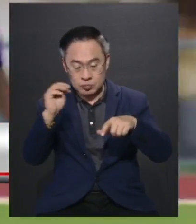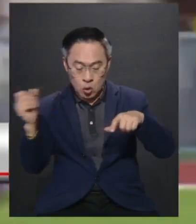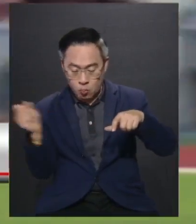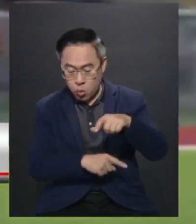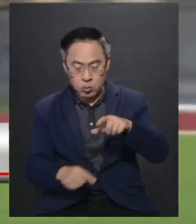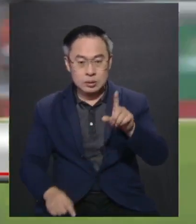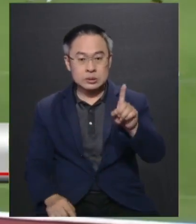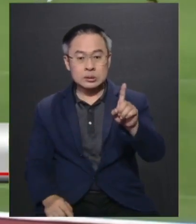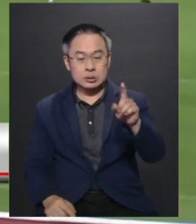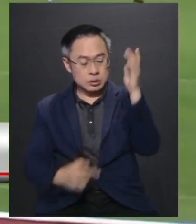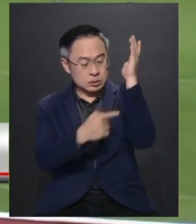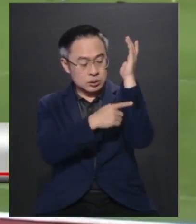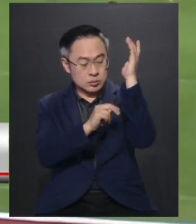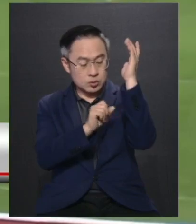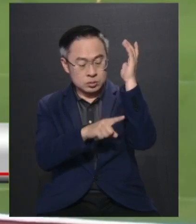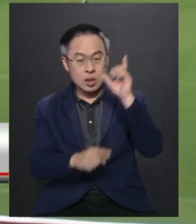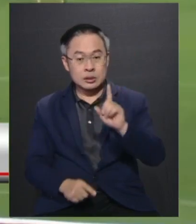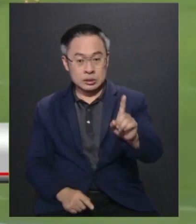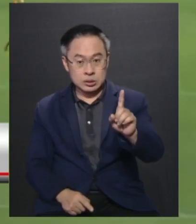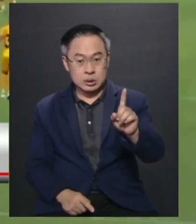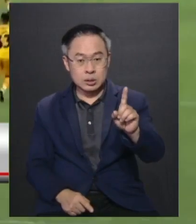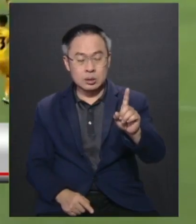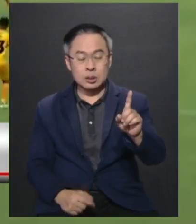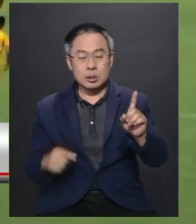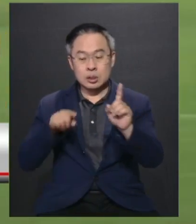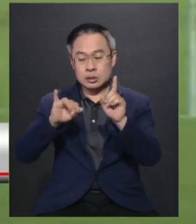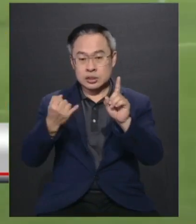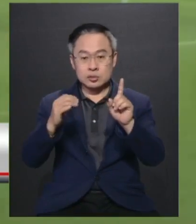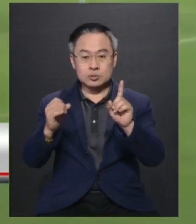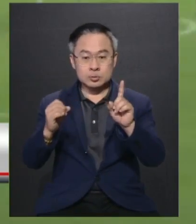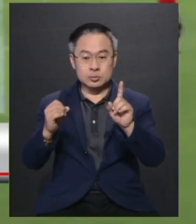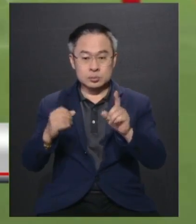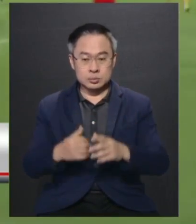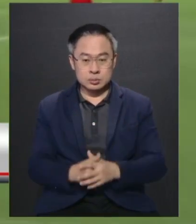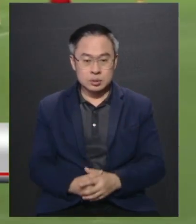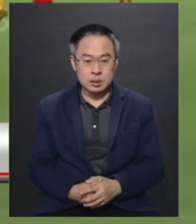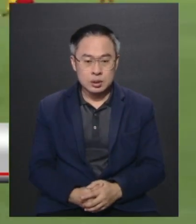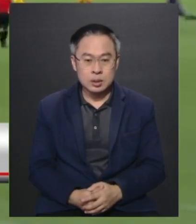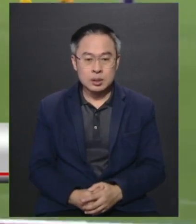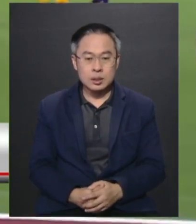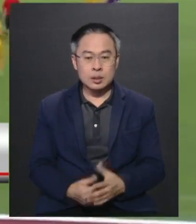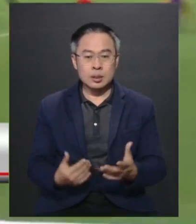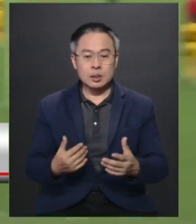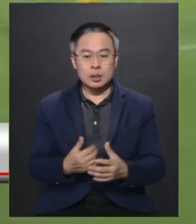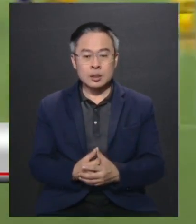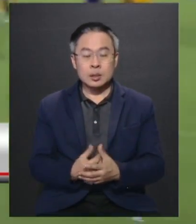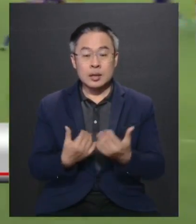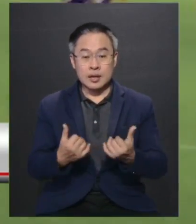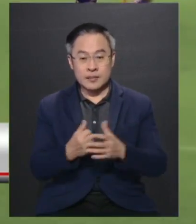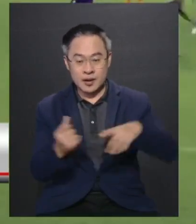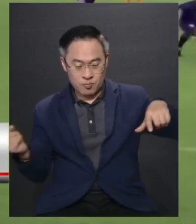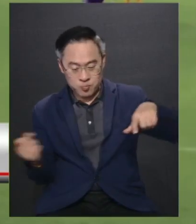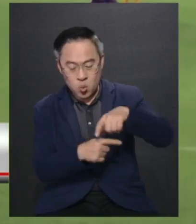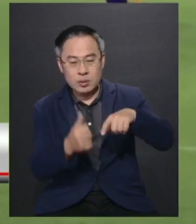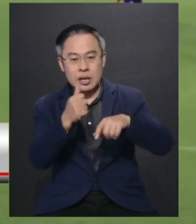แฉลบเปลี่ยนทางเข้าประตูไปค่ะ mhนครศรีขึ้นนำ 1ประตูต่อ 0นะคะแต่เนี่ยๆดูจังหวะนี้นะยิงแล้วบอลมัน